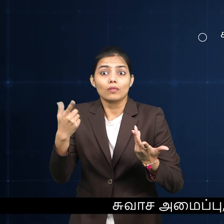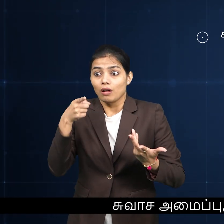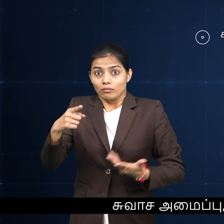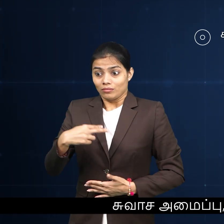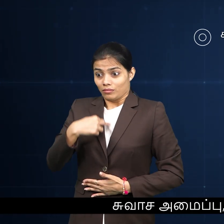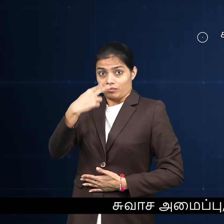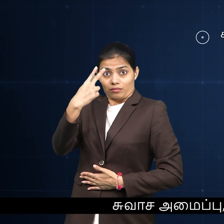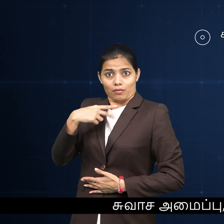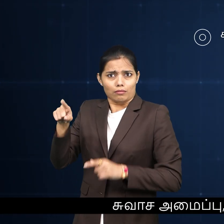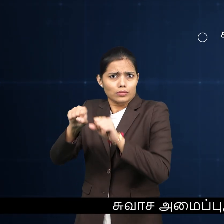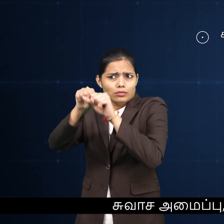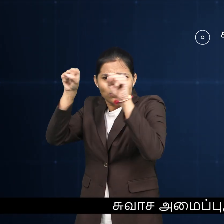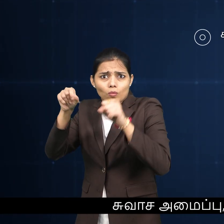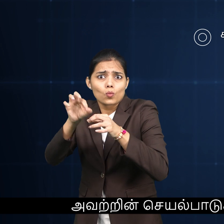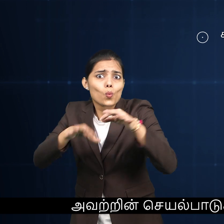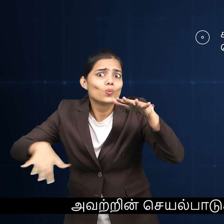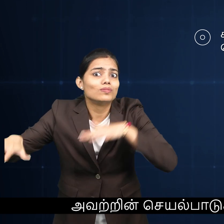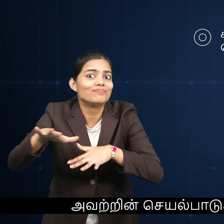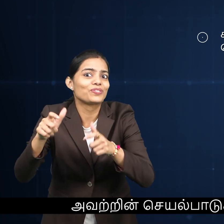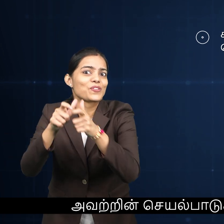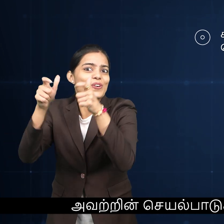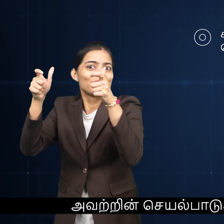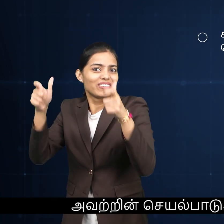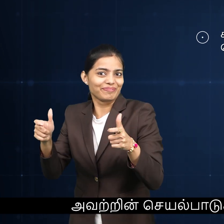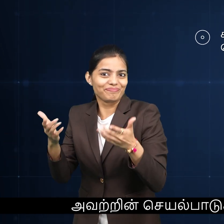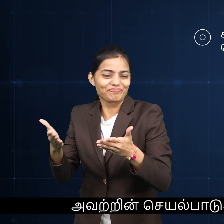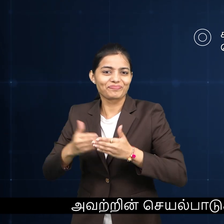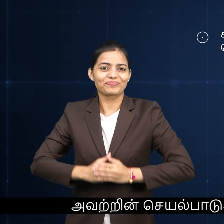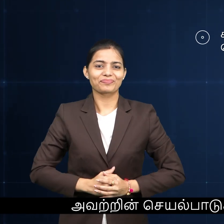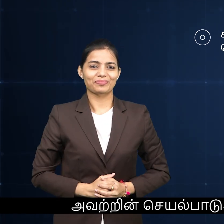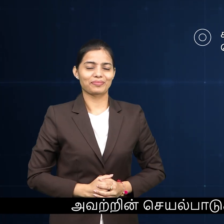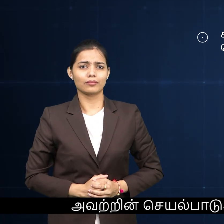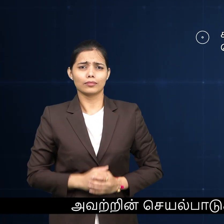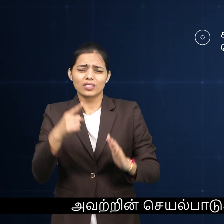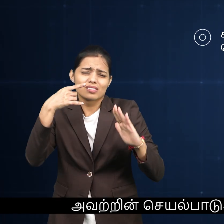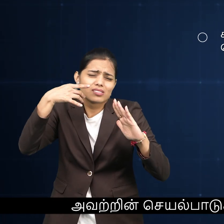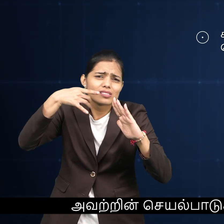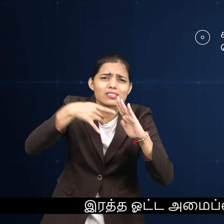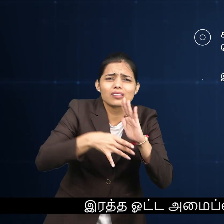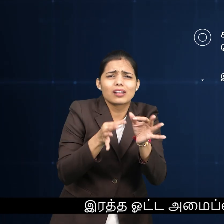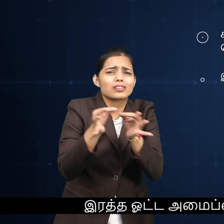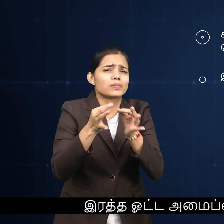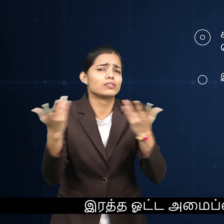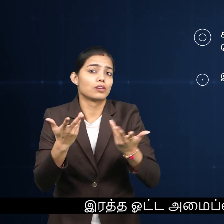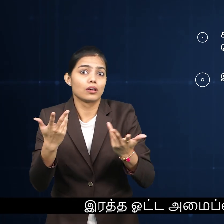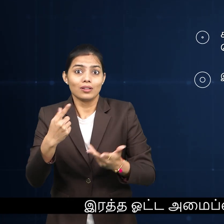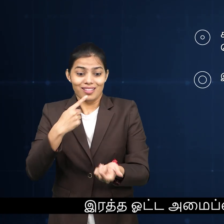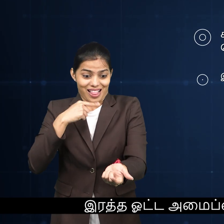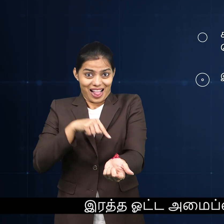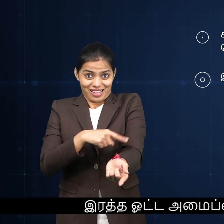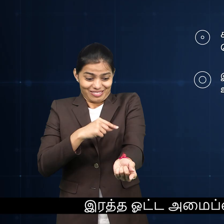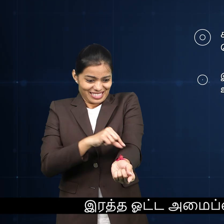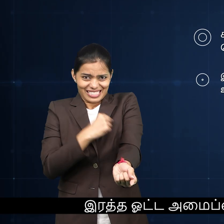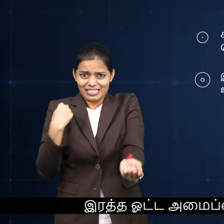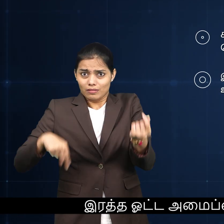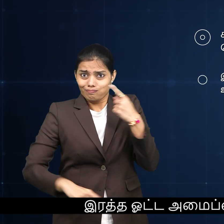சுவாச அமைப்பு, அதன் உறுப்புகள் மற்றும் அவற்றின் செயல்பாடுகளை புரிந்து கொள்ள முடியும். இரத்த ஓட்ட அமைப்பை